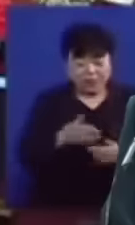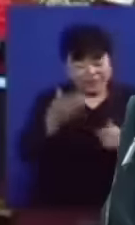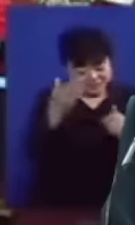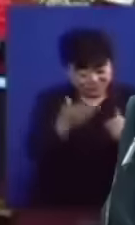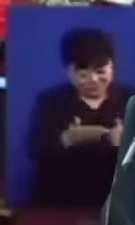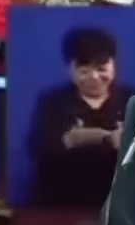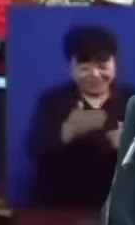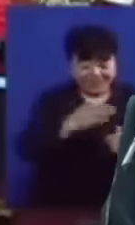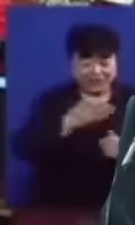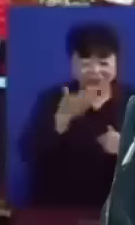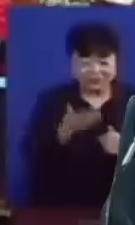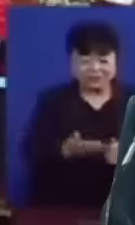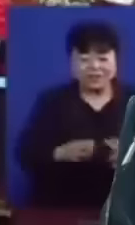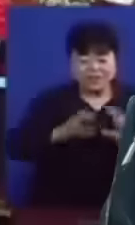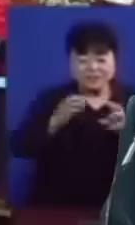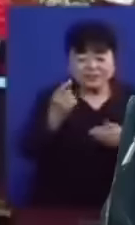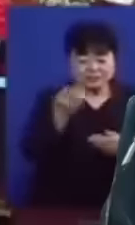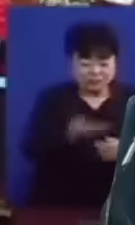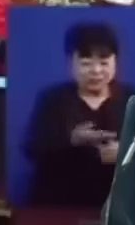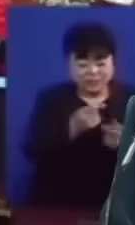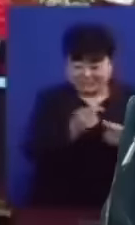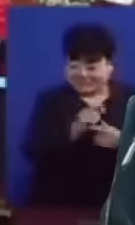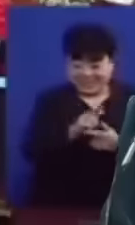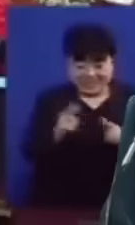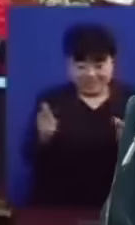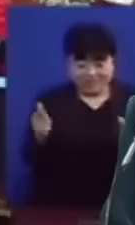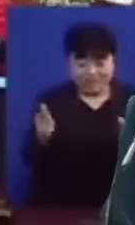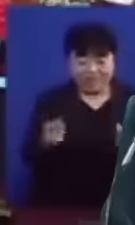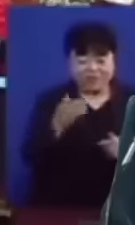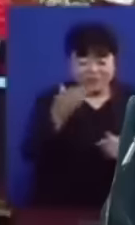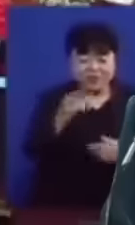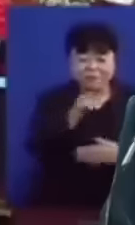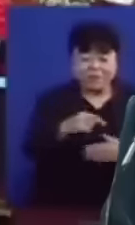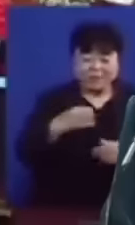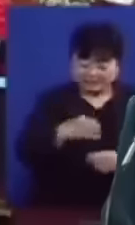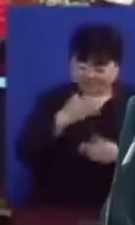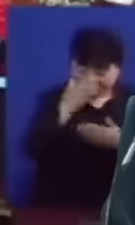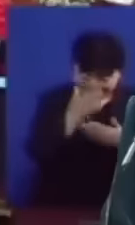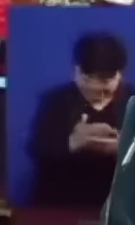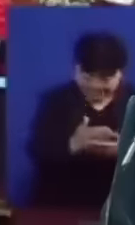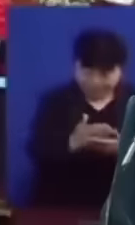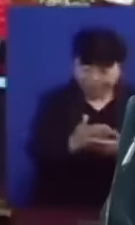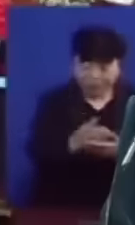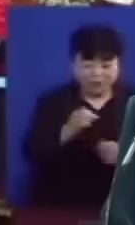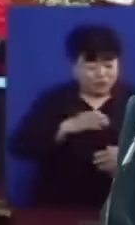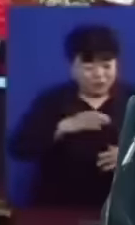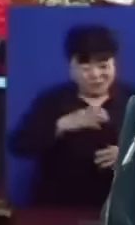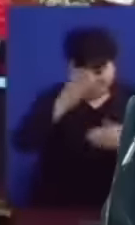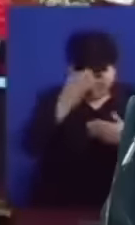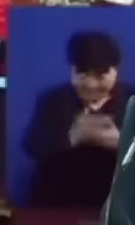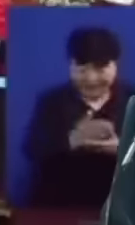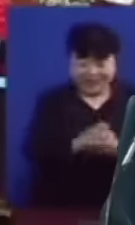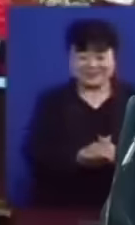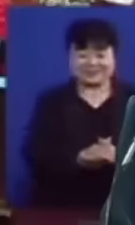주노라. 내가 너희에게 주는 것은 세상에 주는 것과 같지 아니하니 너희는 마음에 근심하지도 말고 두려워하지도 말라.